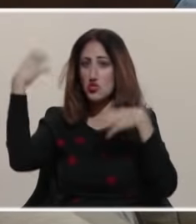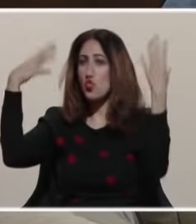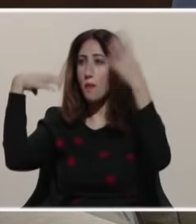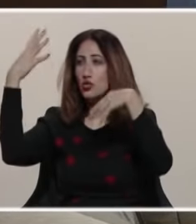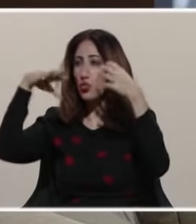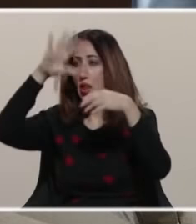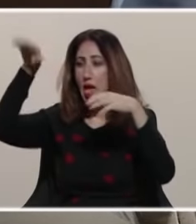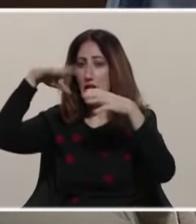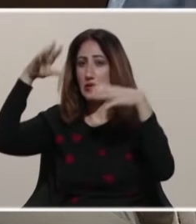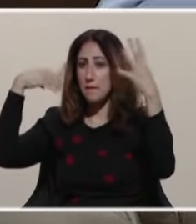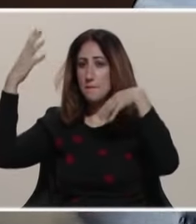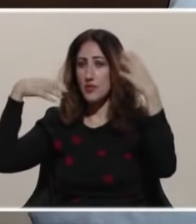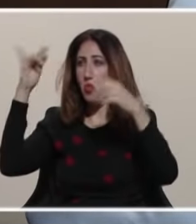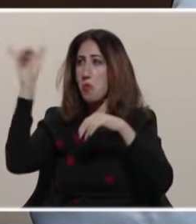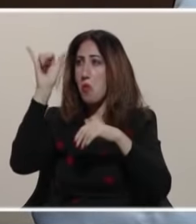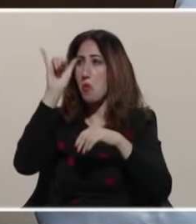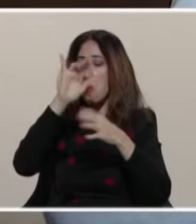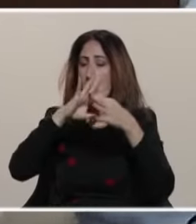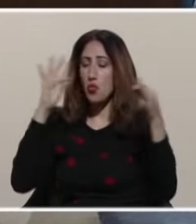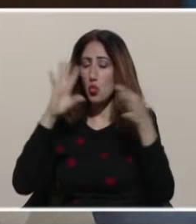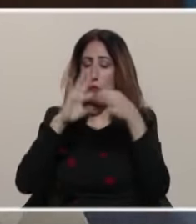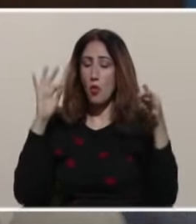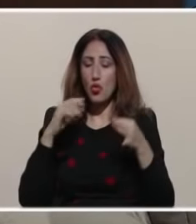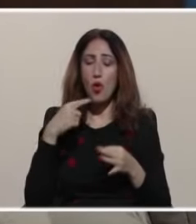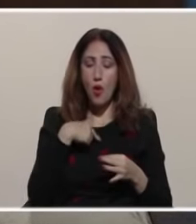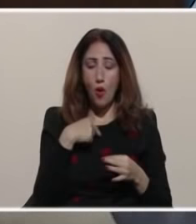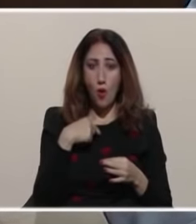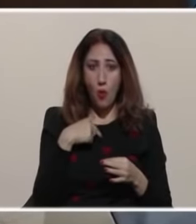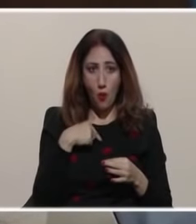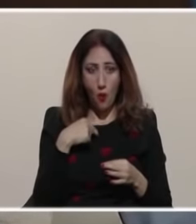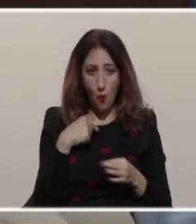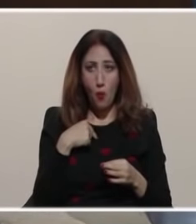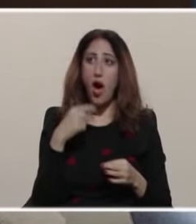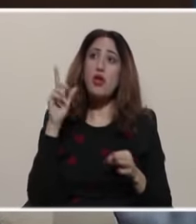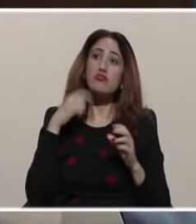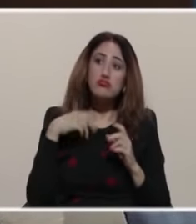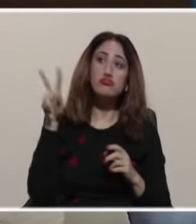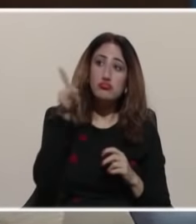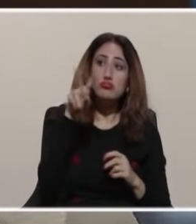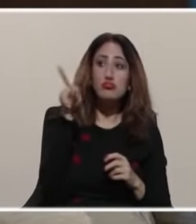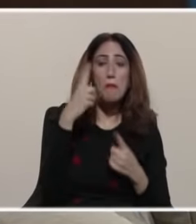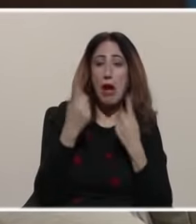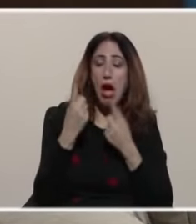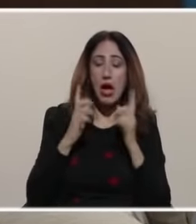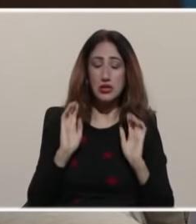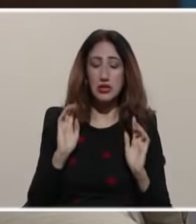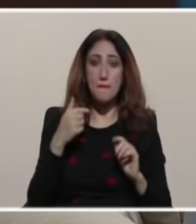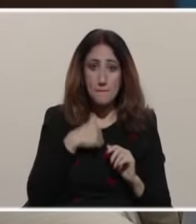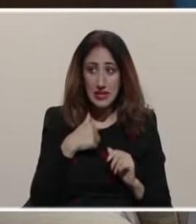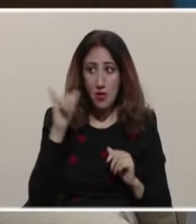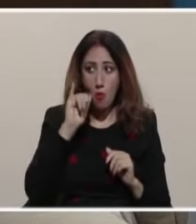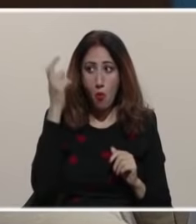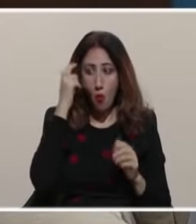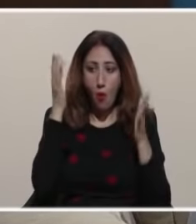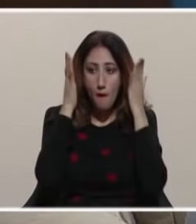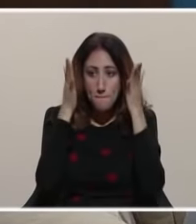مثلا بحدث معين، وحضرتك وماله بتتابعه ما فيش مشكلة ما بنحرمش، لكن تخيل حضرتك في